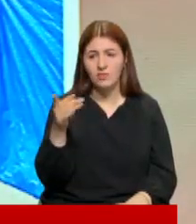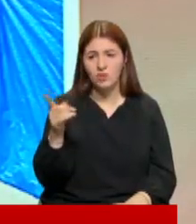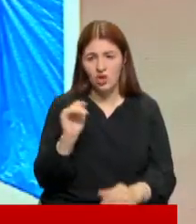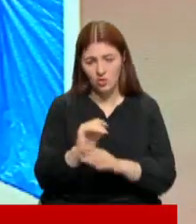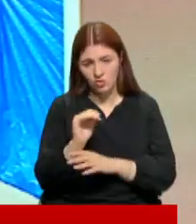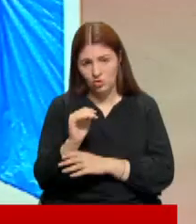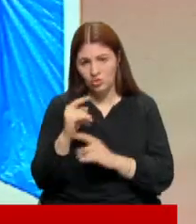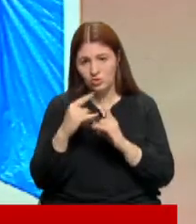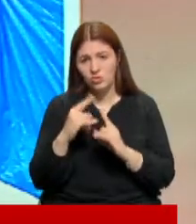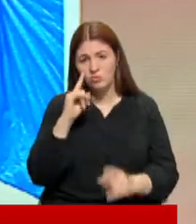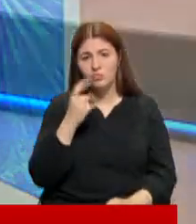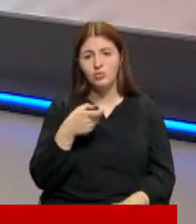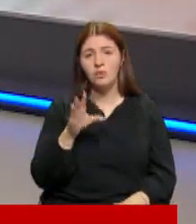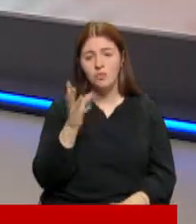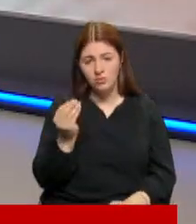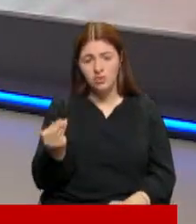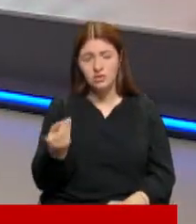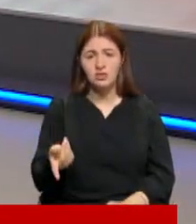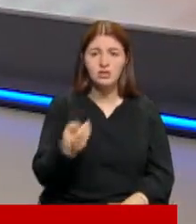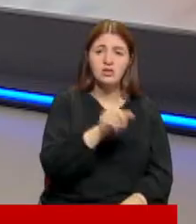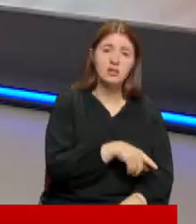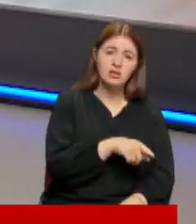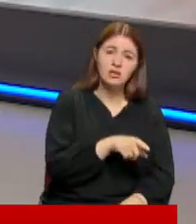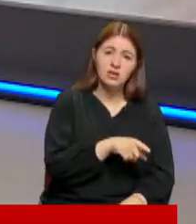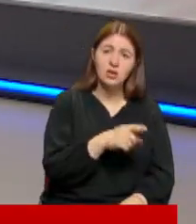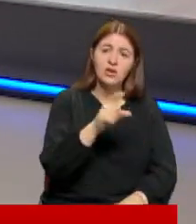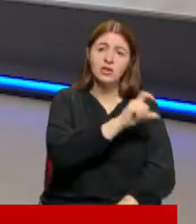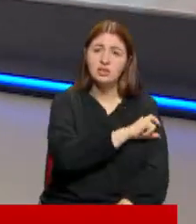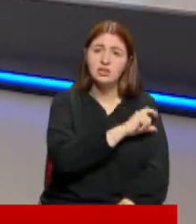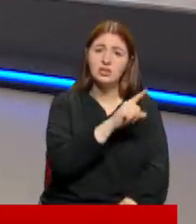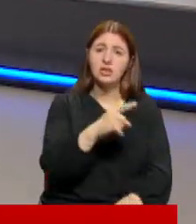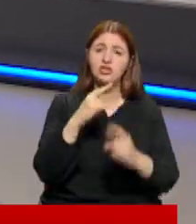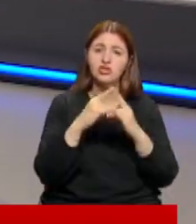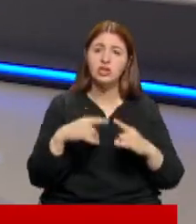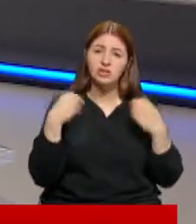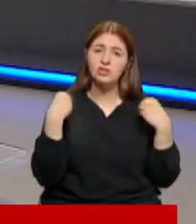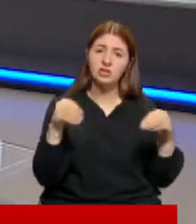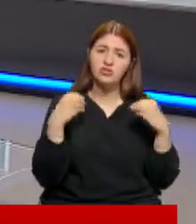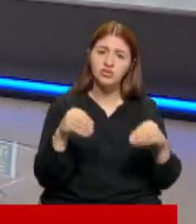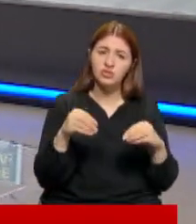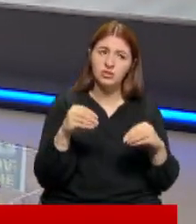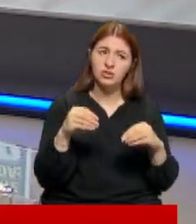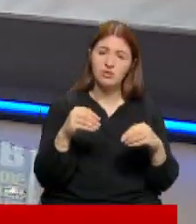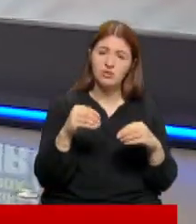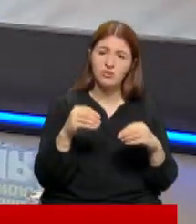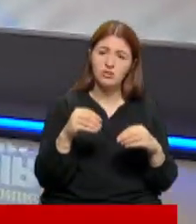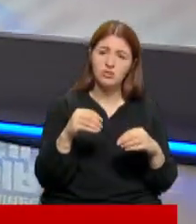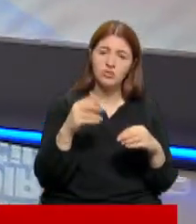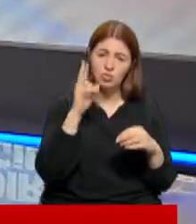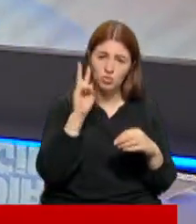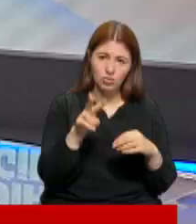bunu yaşıyoruz çadırın bulunamıyor olması Diğer tarafıyla da Kızılay'ın çadır satışını kullanın